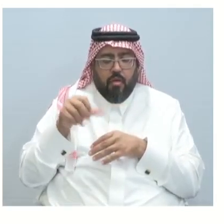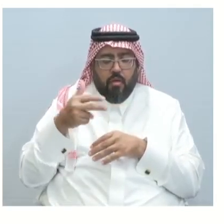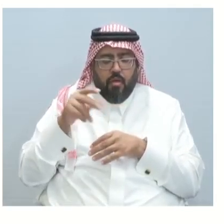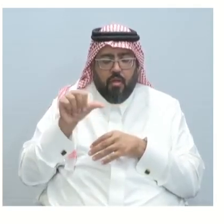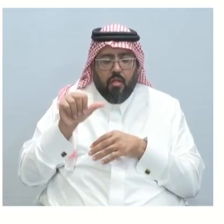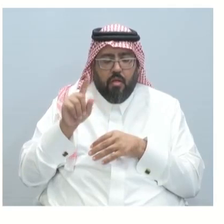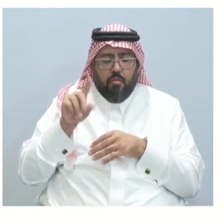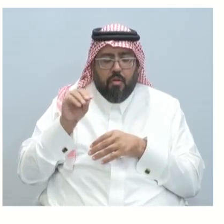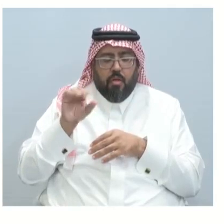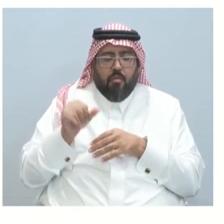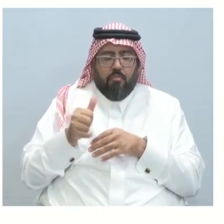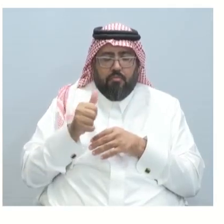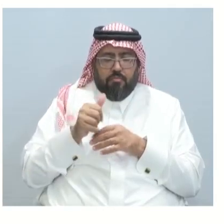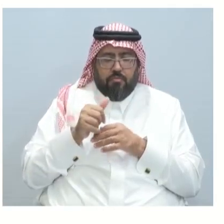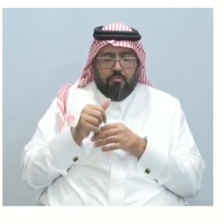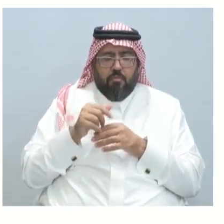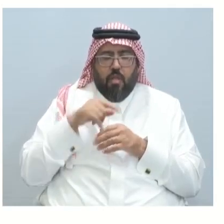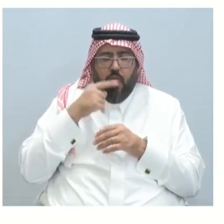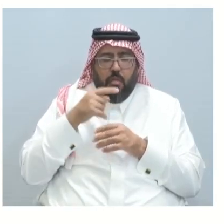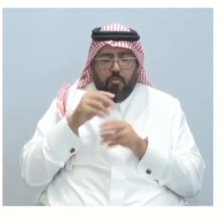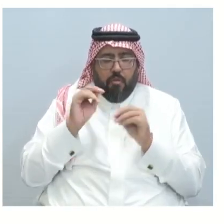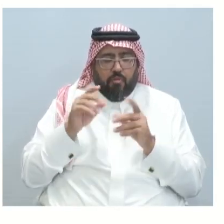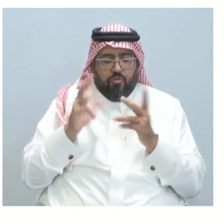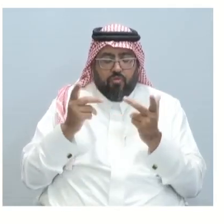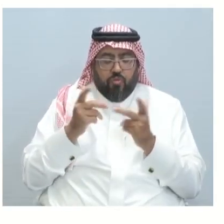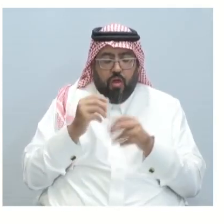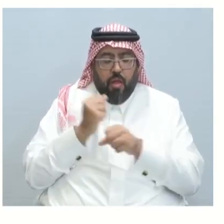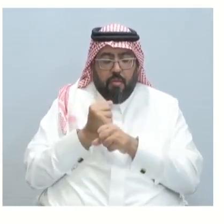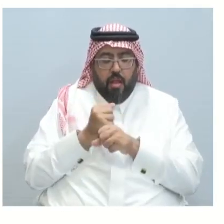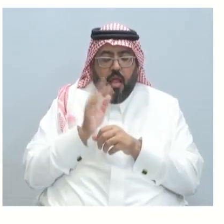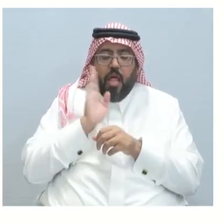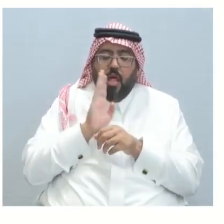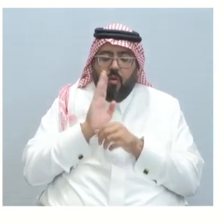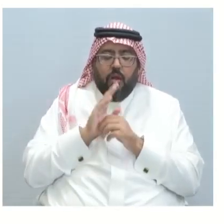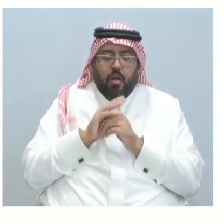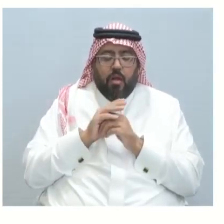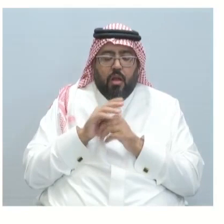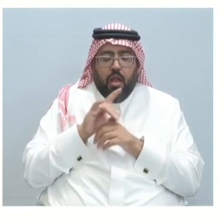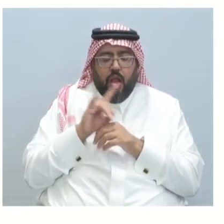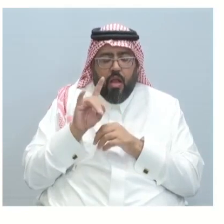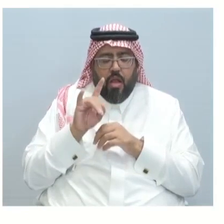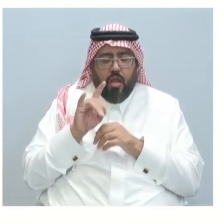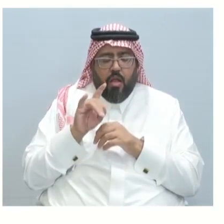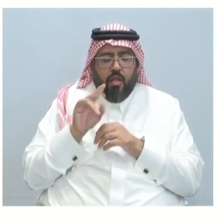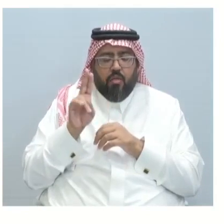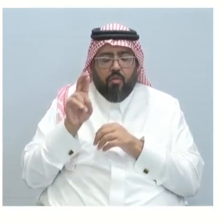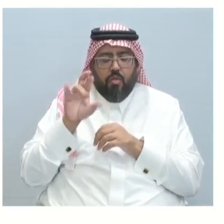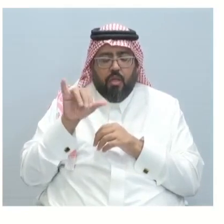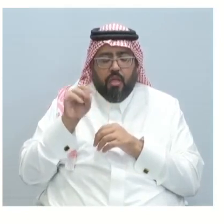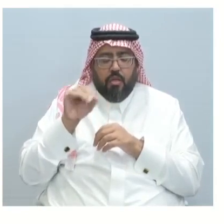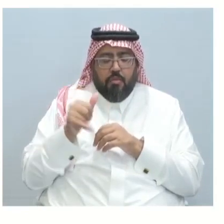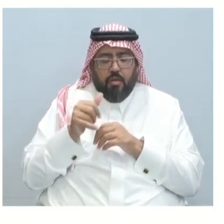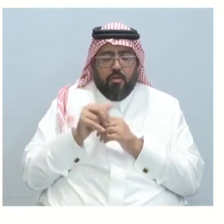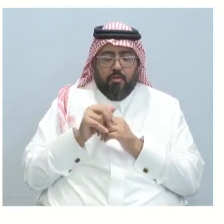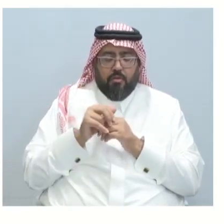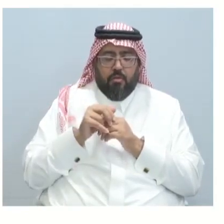ماذا تفعل وتقول في يومك تجاه والديك فحاول ان لا تؤذيه